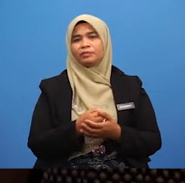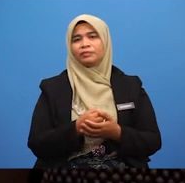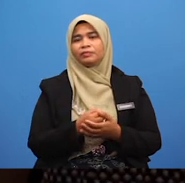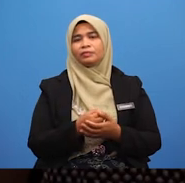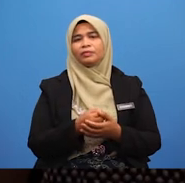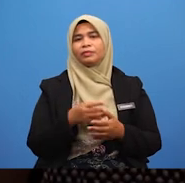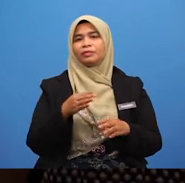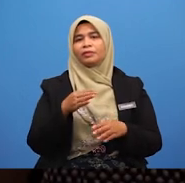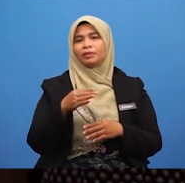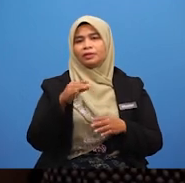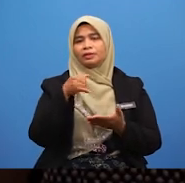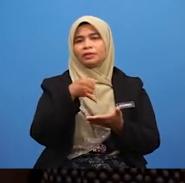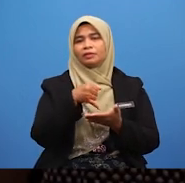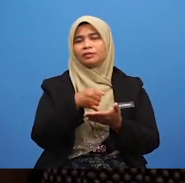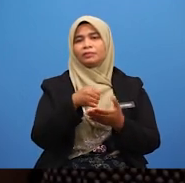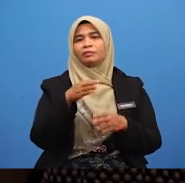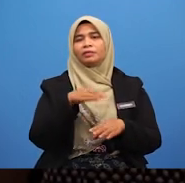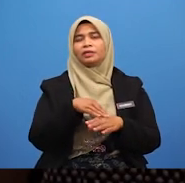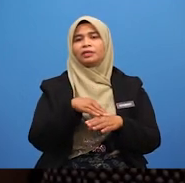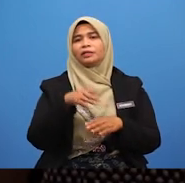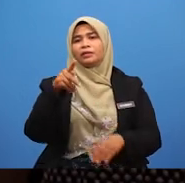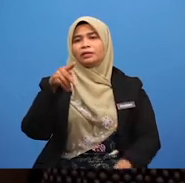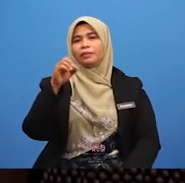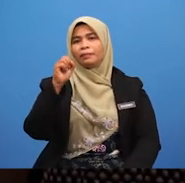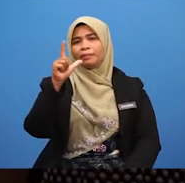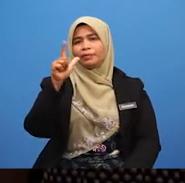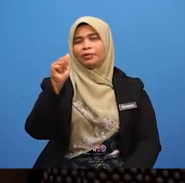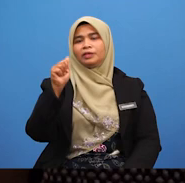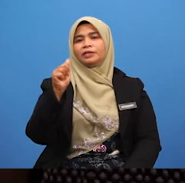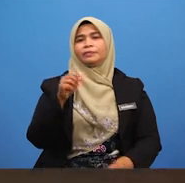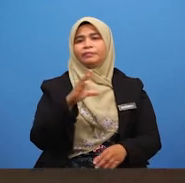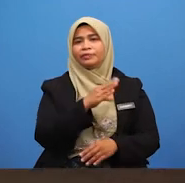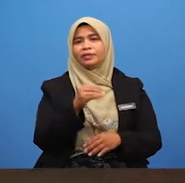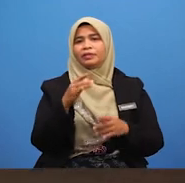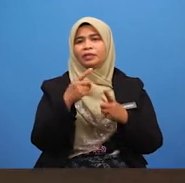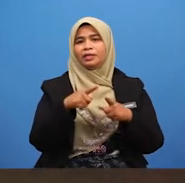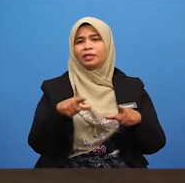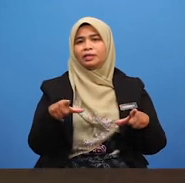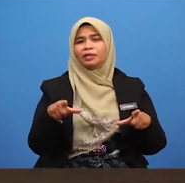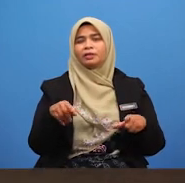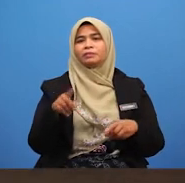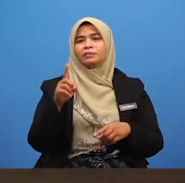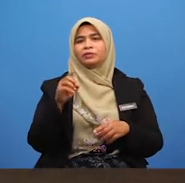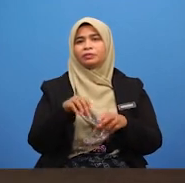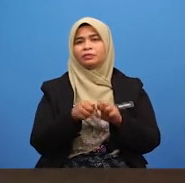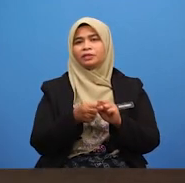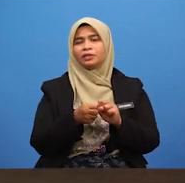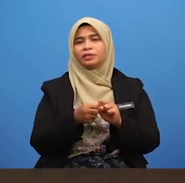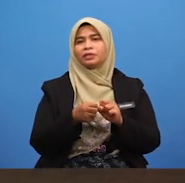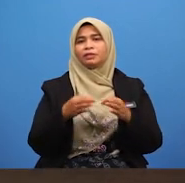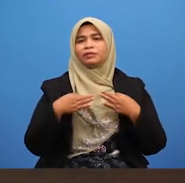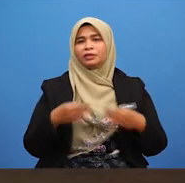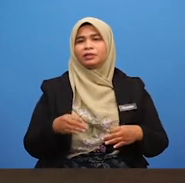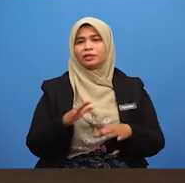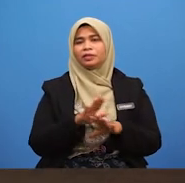pada pola di atas fabrik dan pola yang lain, supaya fabrik ini tidak bergerak,